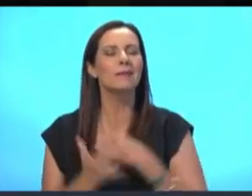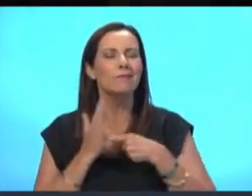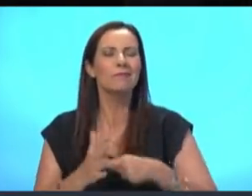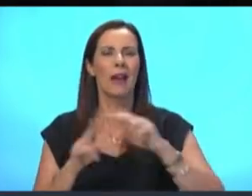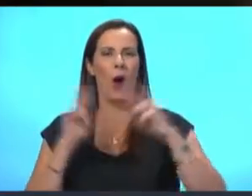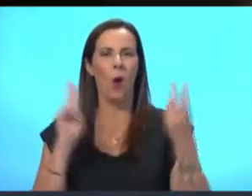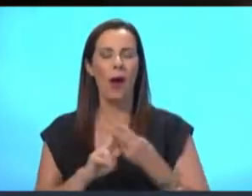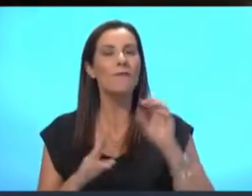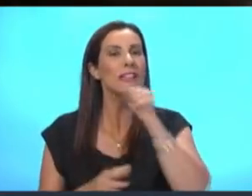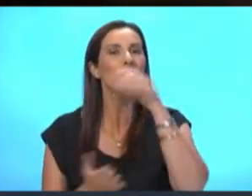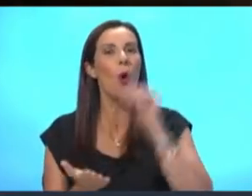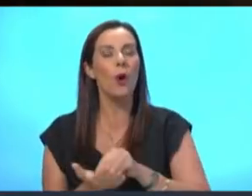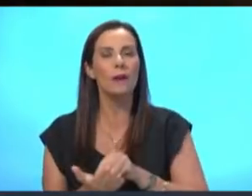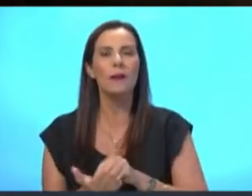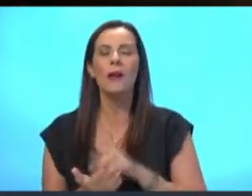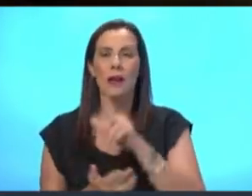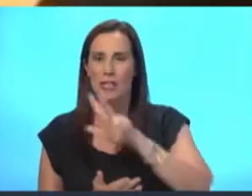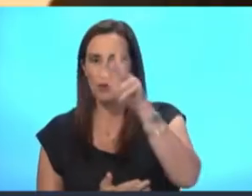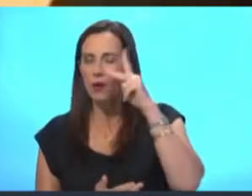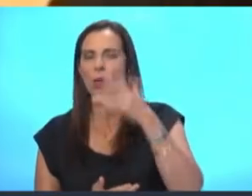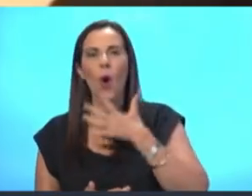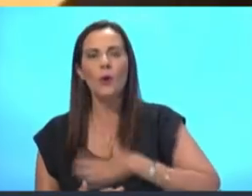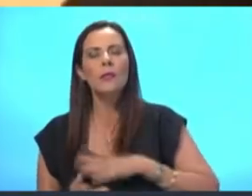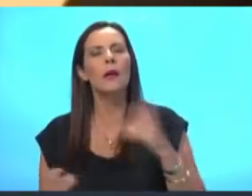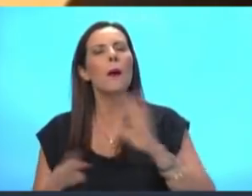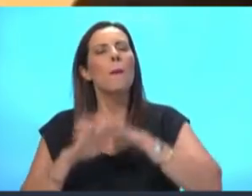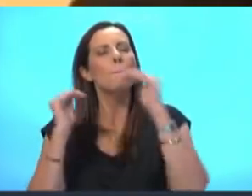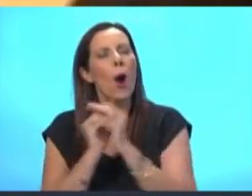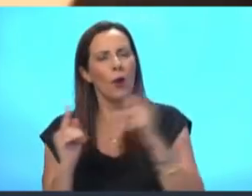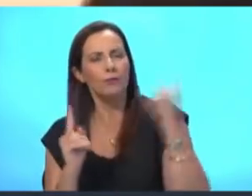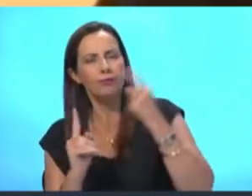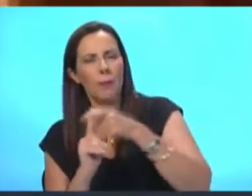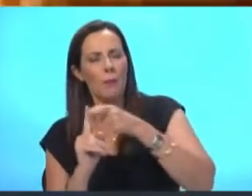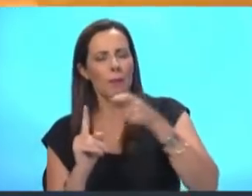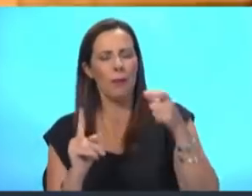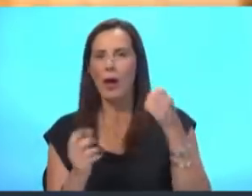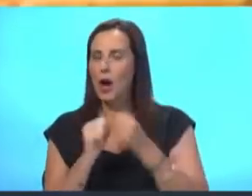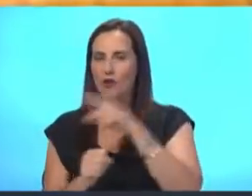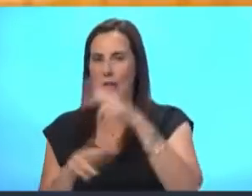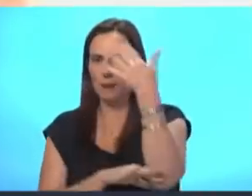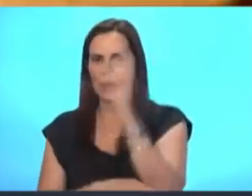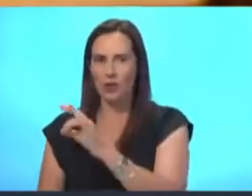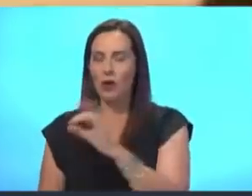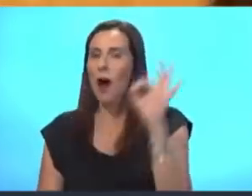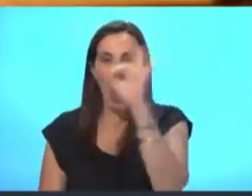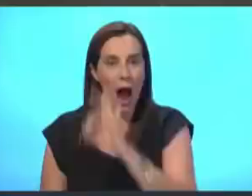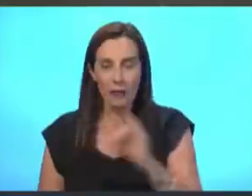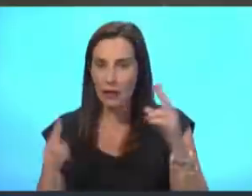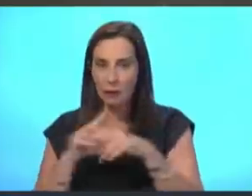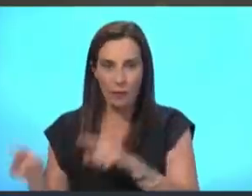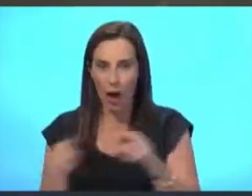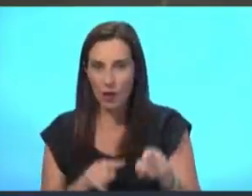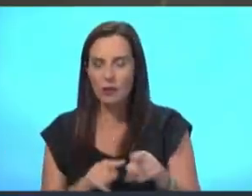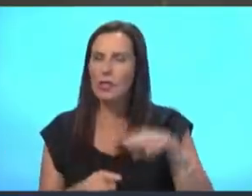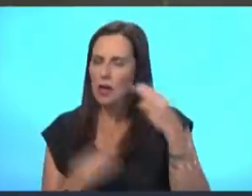עולמי והיסטורי. קים ג'ונג און משווע להקלה בטבעת הסנקציות החונקת את מדינתו. עדיין הפסגה הזו היא